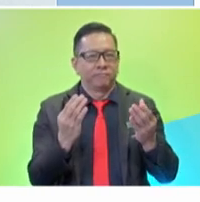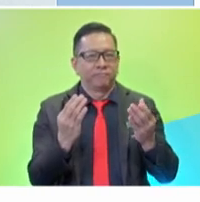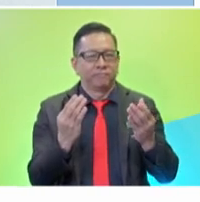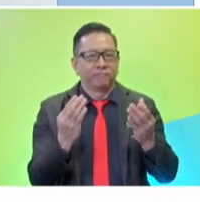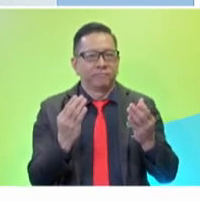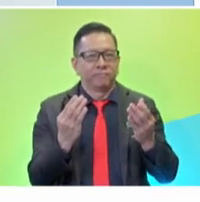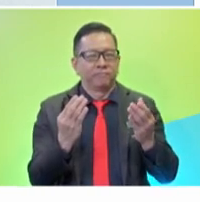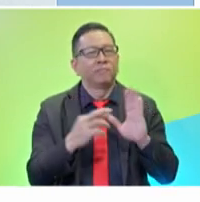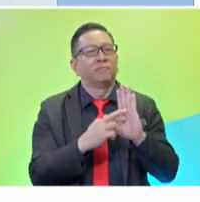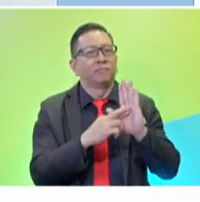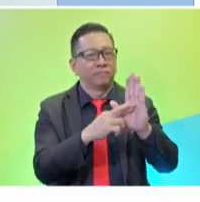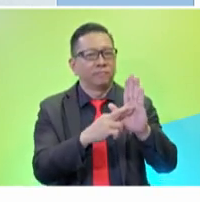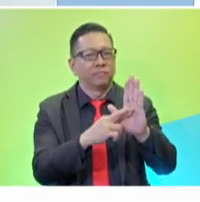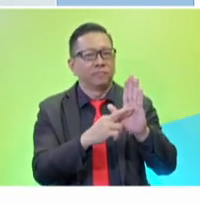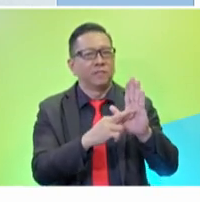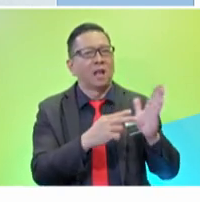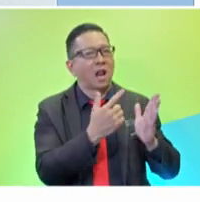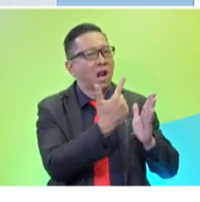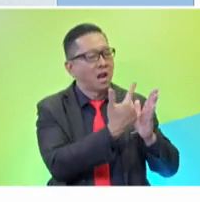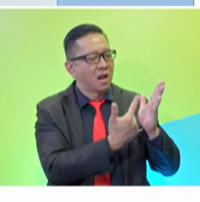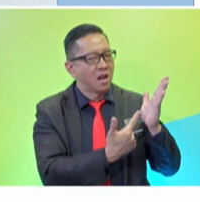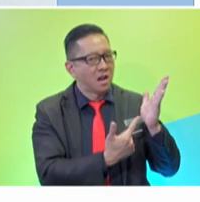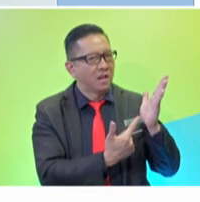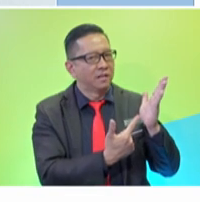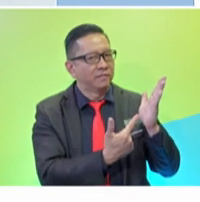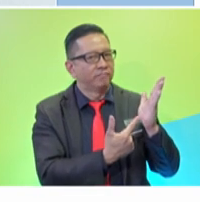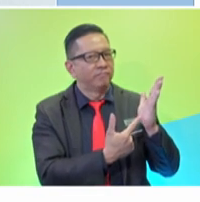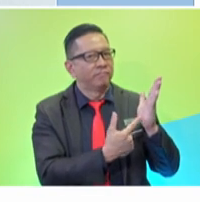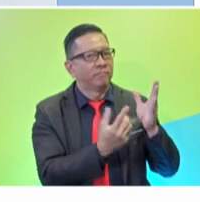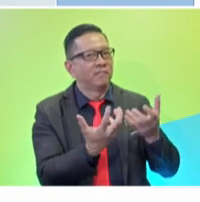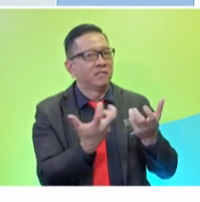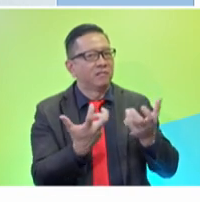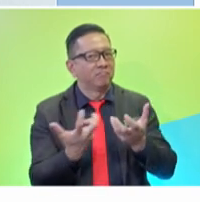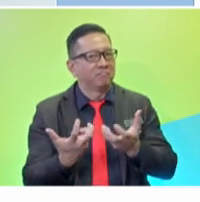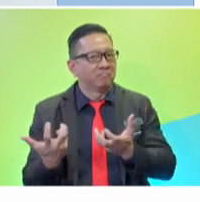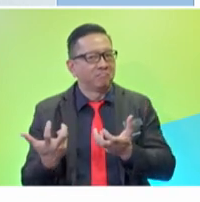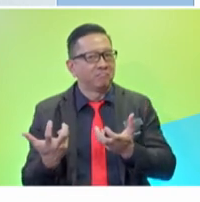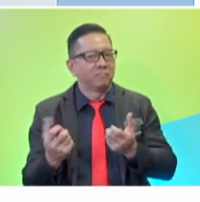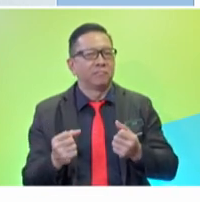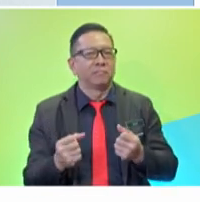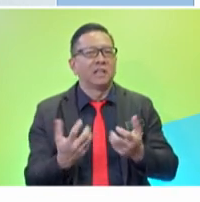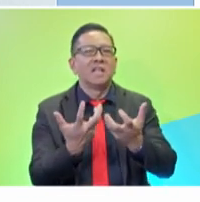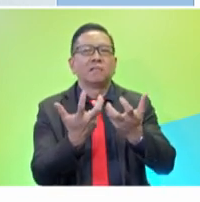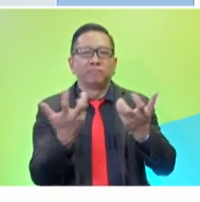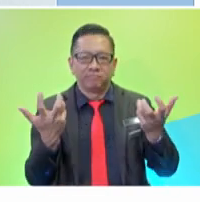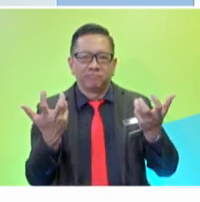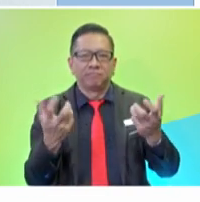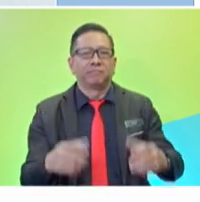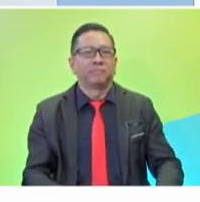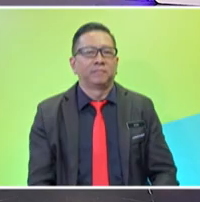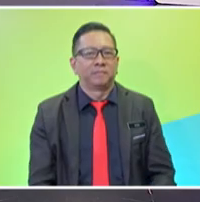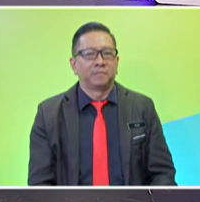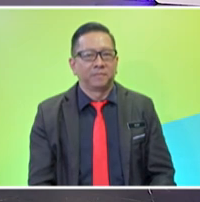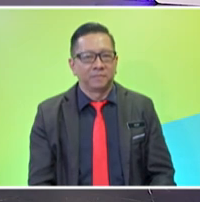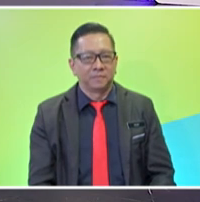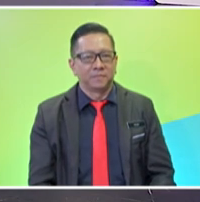kita baru juga kepada lakaran cerainya ataupun di tengah pakai itu telerai Jadi